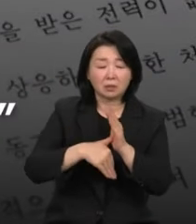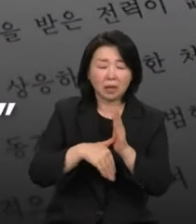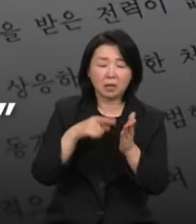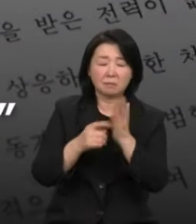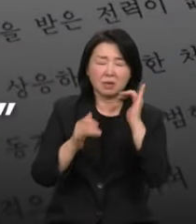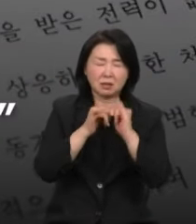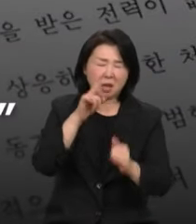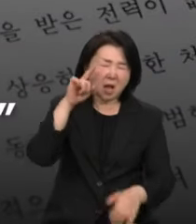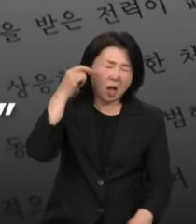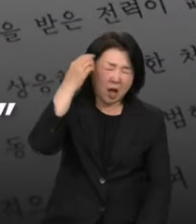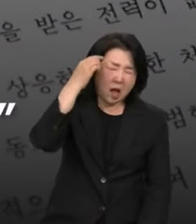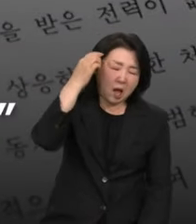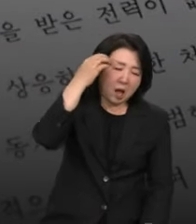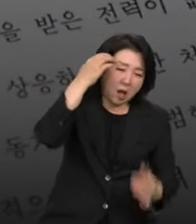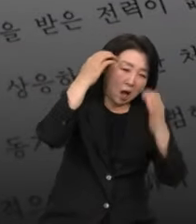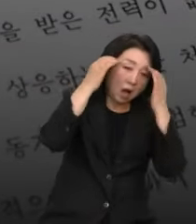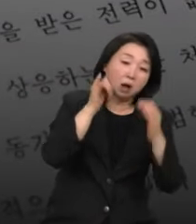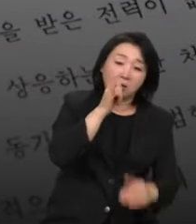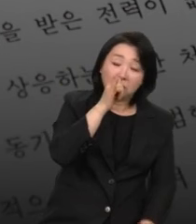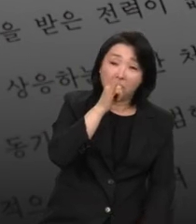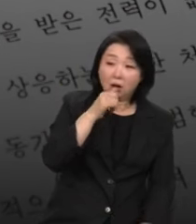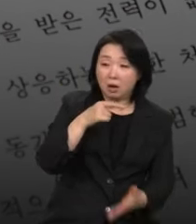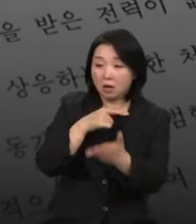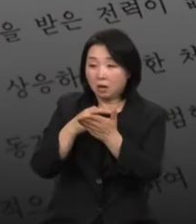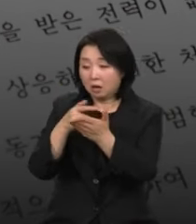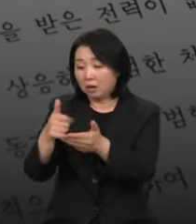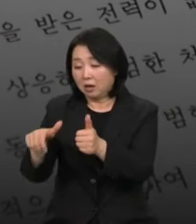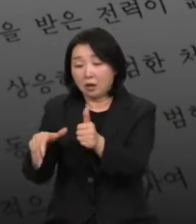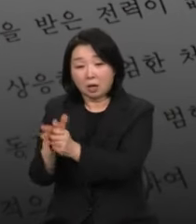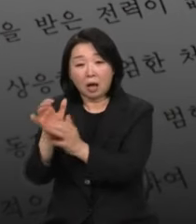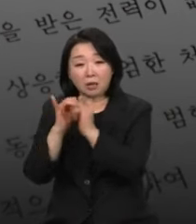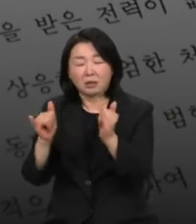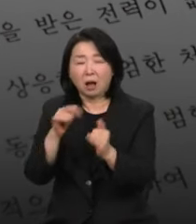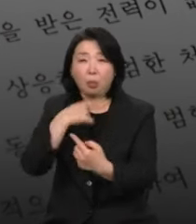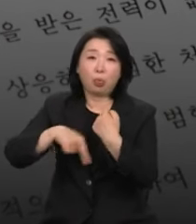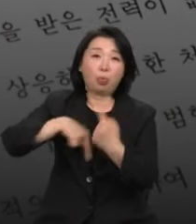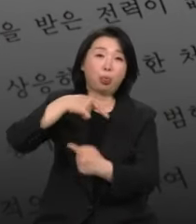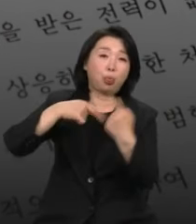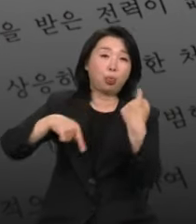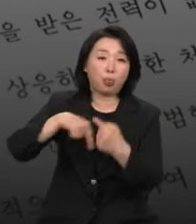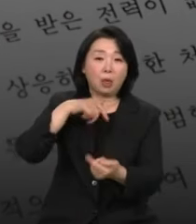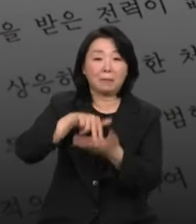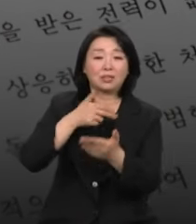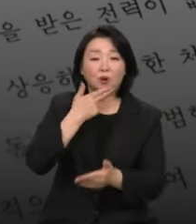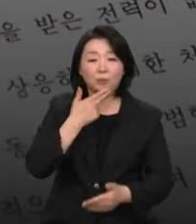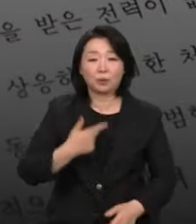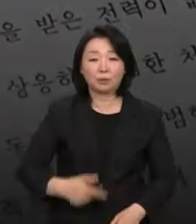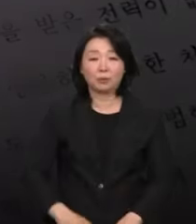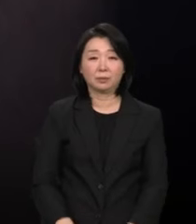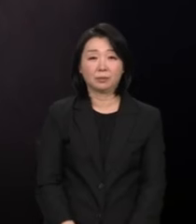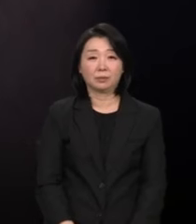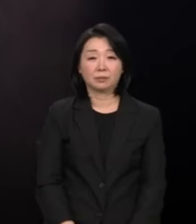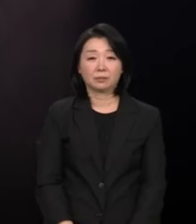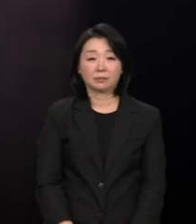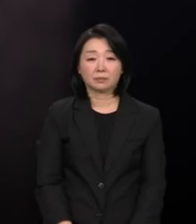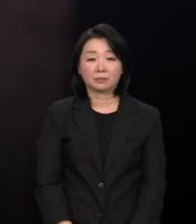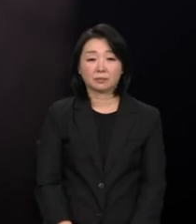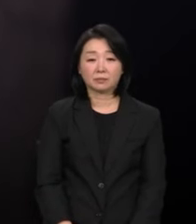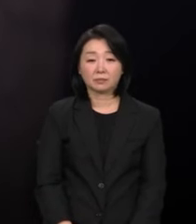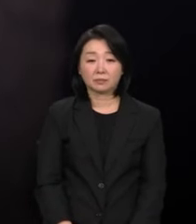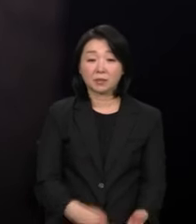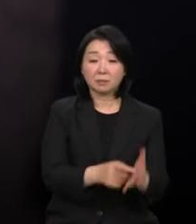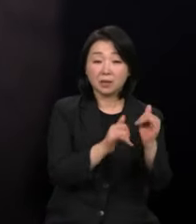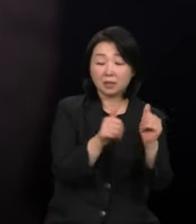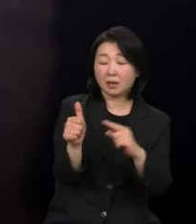극심한 정신적 고통을 입었는데 가해자는 납득하기 어려운 변명으로 일관한다고 꼬집었습니다. 피해자는